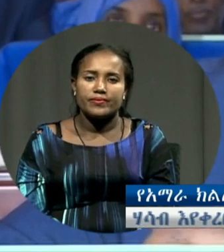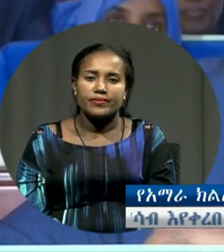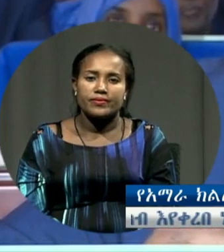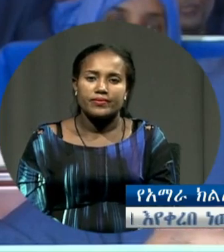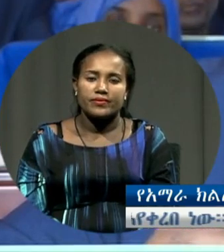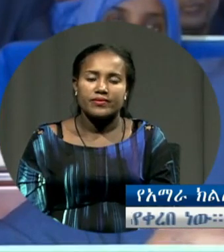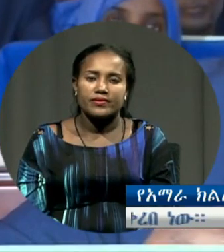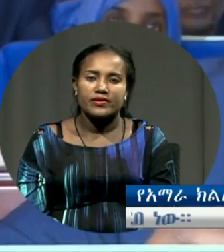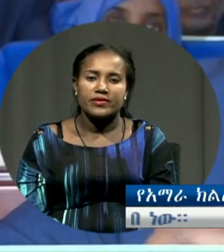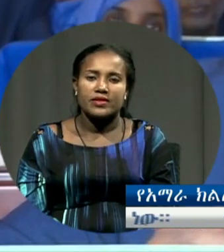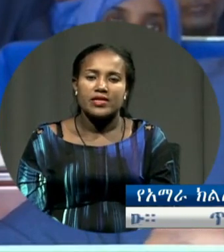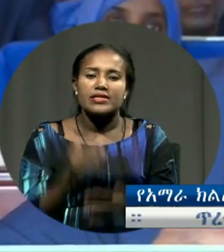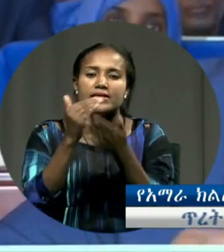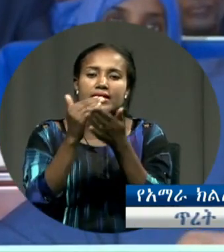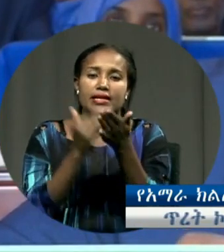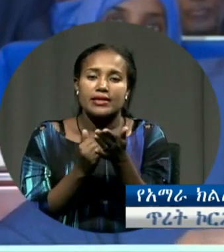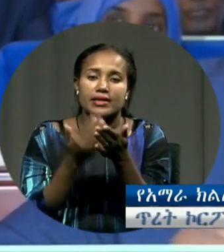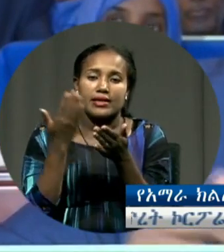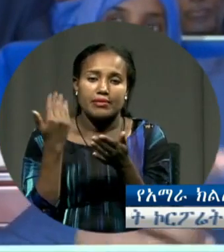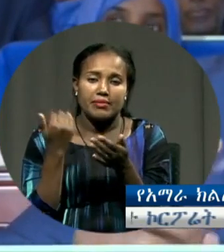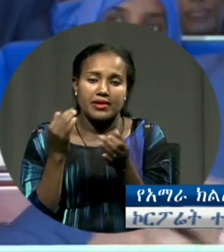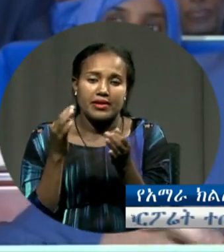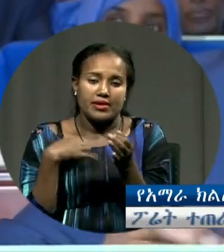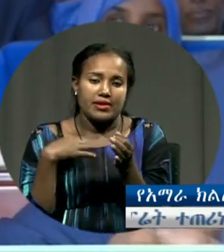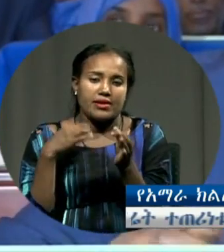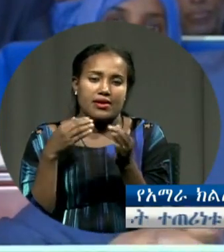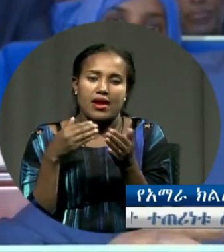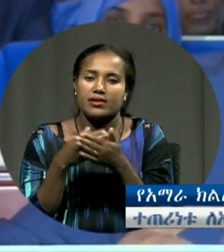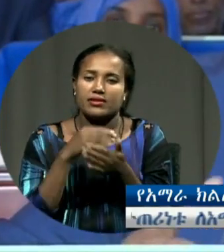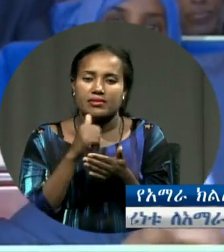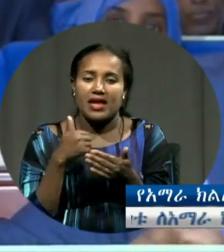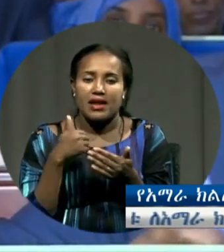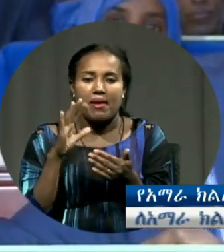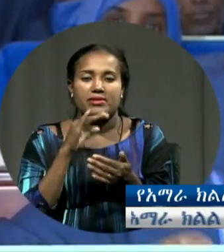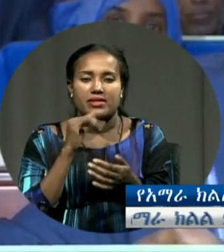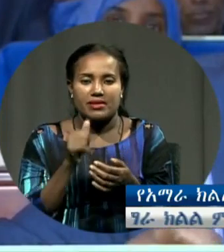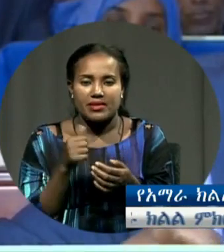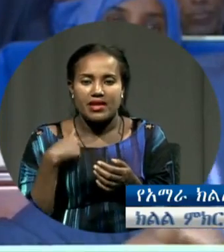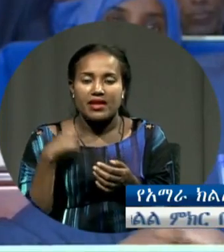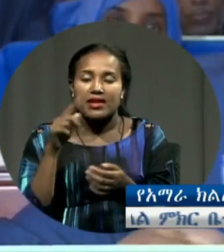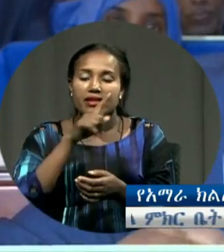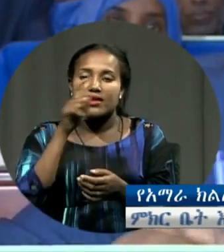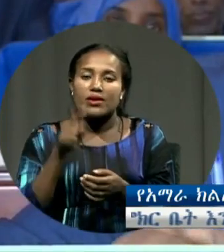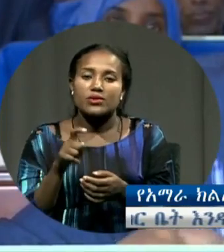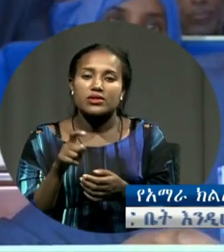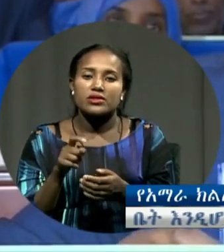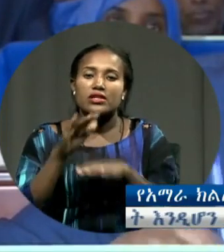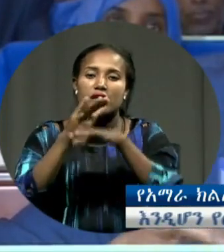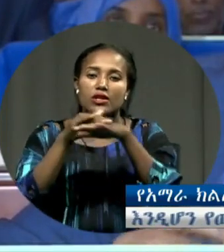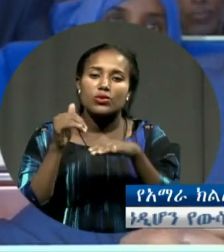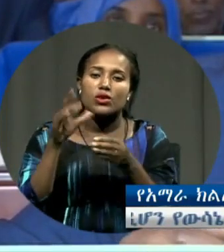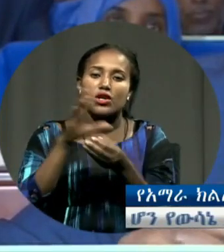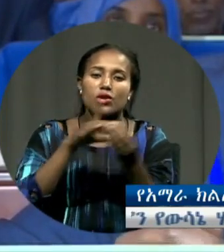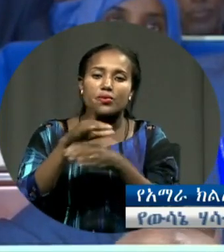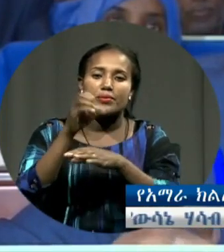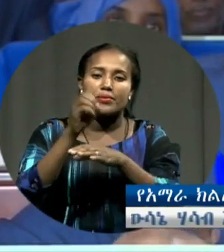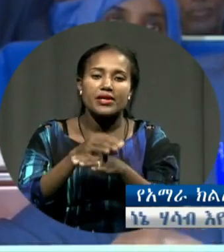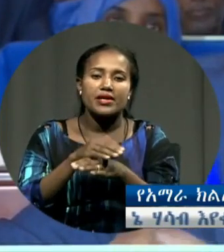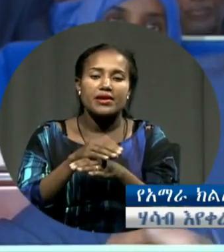እንግዲህ ሰነድ ከነበረ ለኔ ያልደረሰኝም ነበር ማይመስለኝ። እኔ ያሉኝ ጥያቄዎች ተጠሪነቱ ለክልሉ ምክር